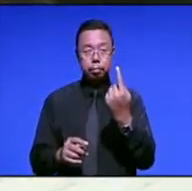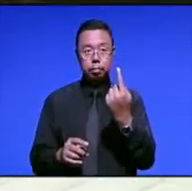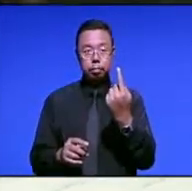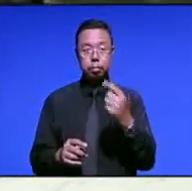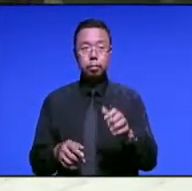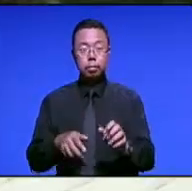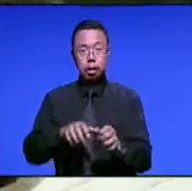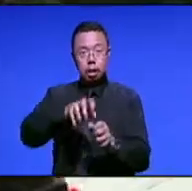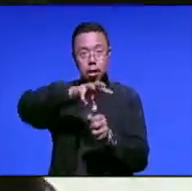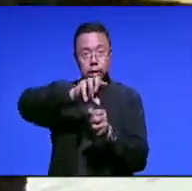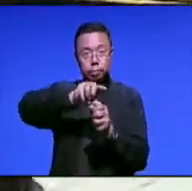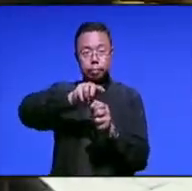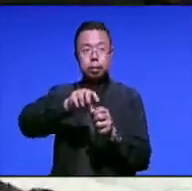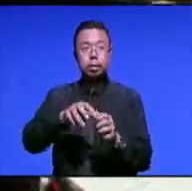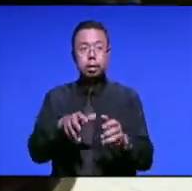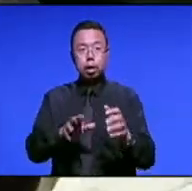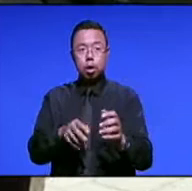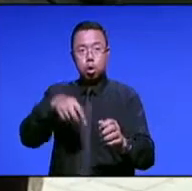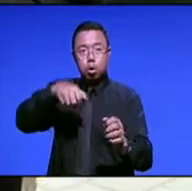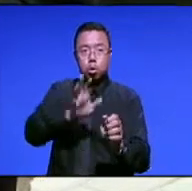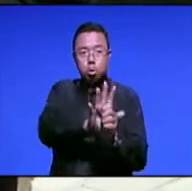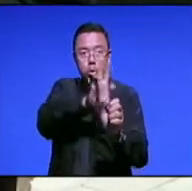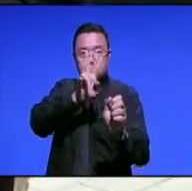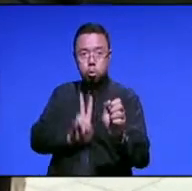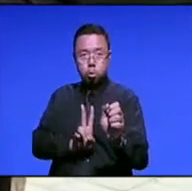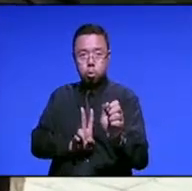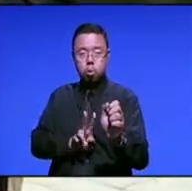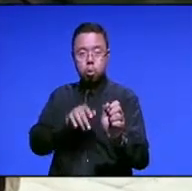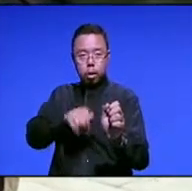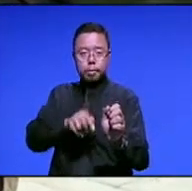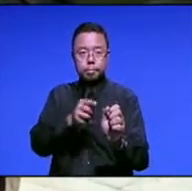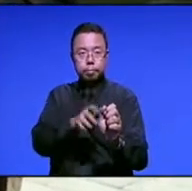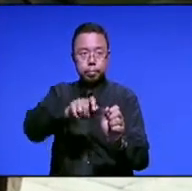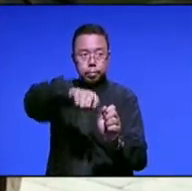pin, jaraknya satu lengan, pull the pin.